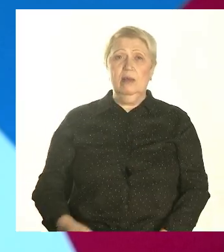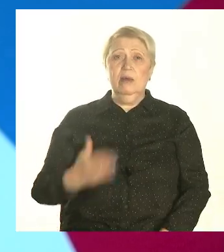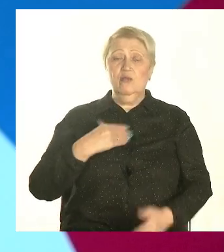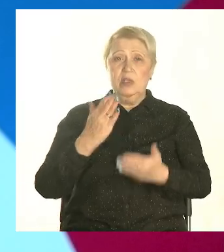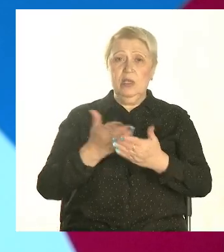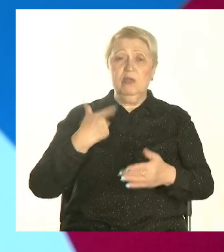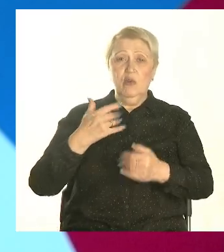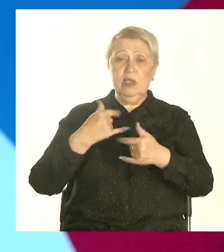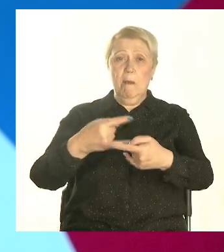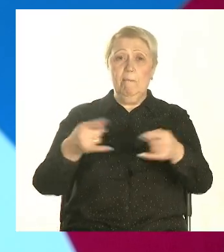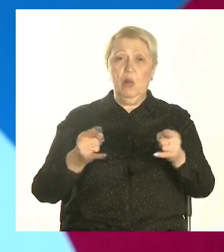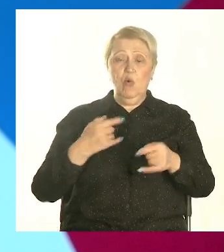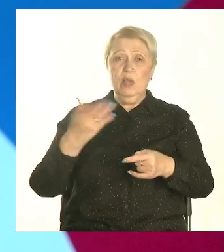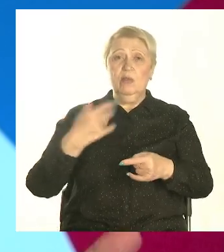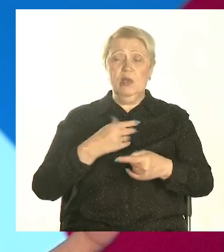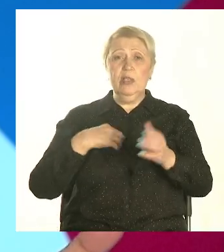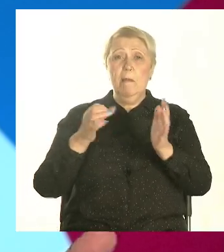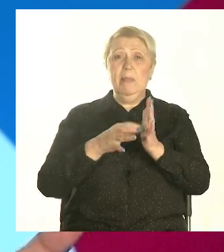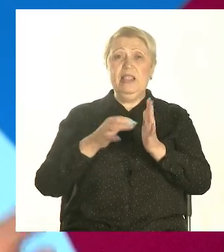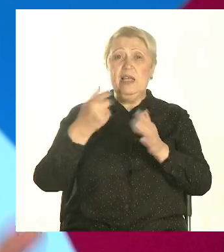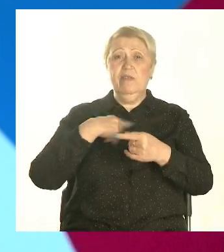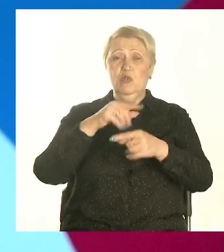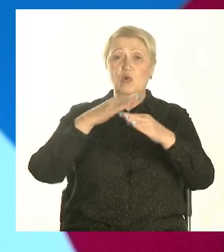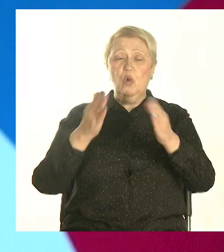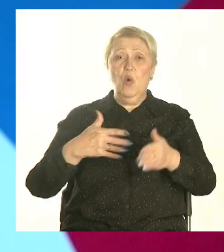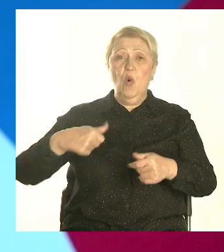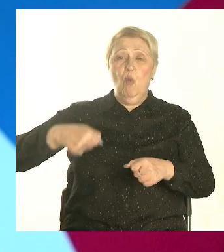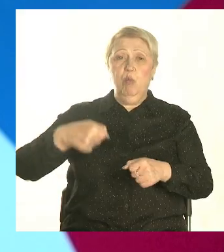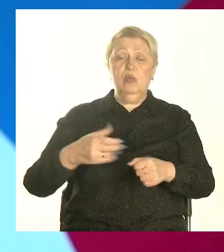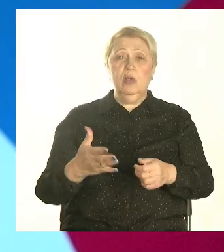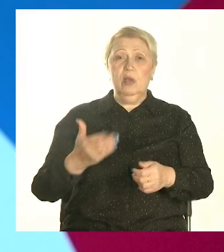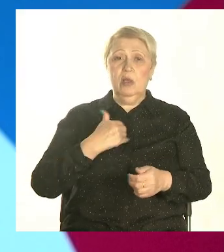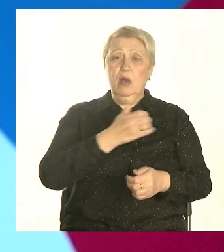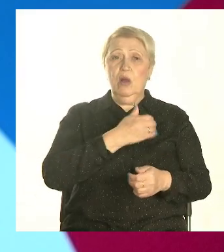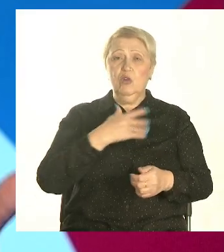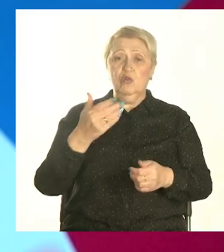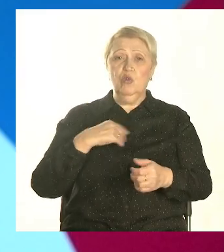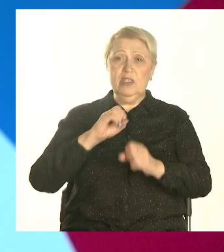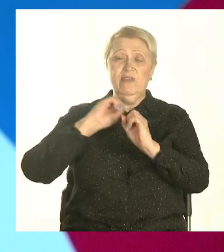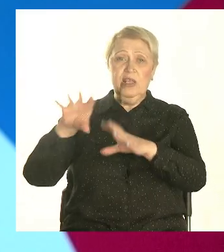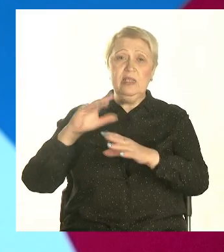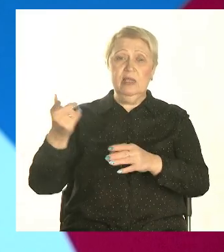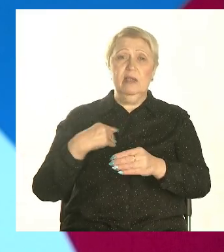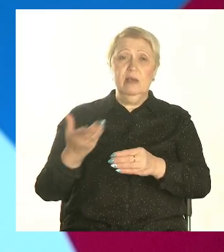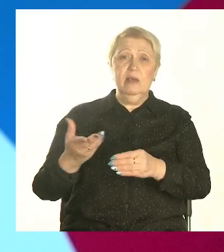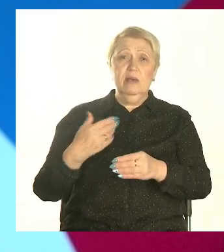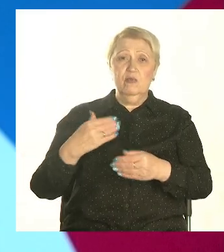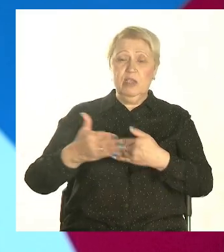бутылками, сжатыми какими-то, надо их куда-то деть. Я хочу их выносить в ближайшее место вот у себя во дворе. Мне сначала нужно